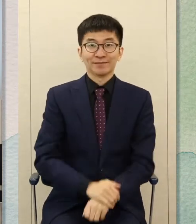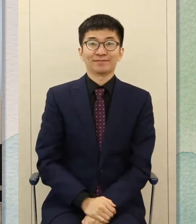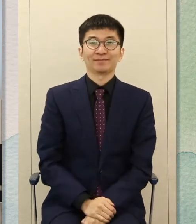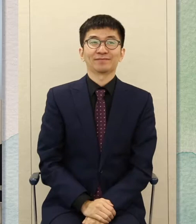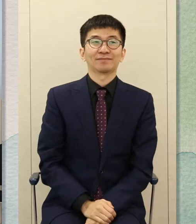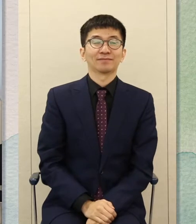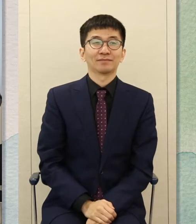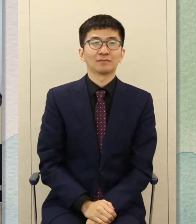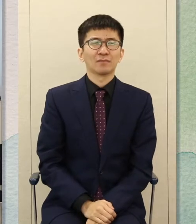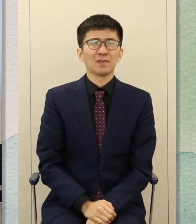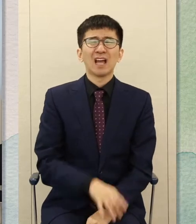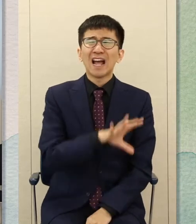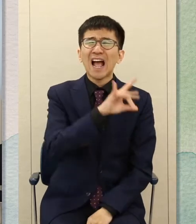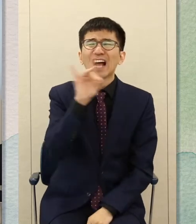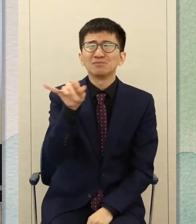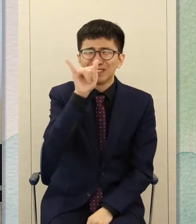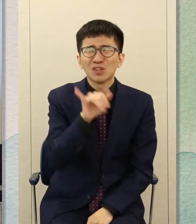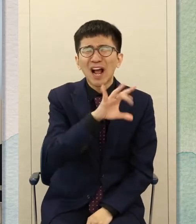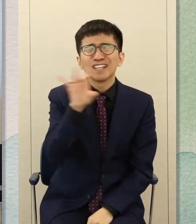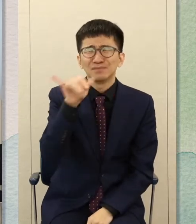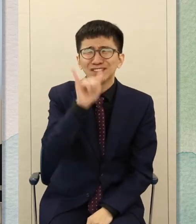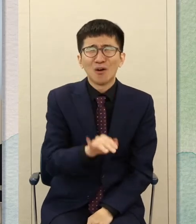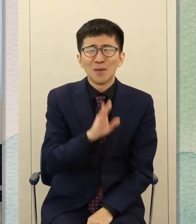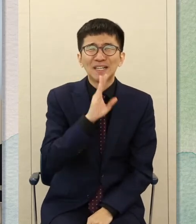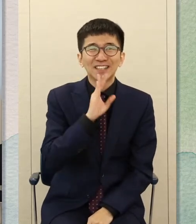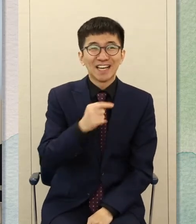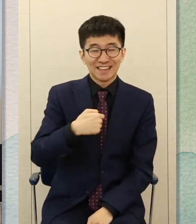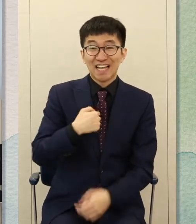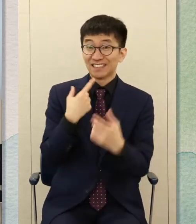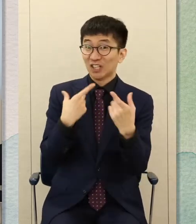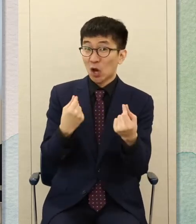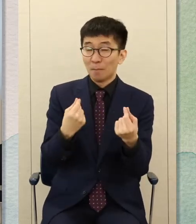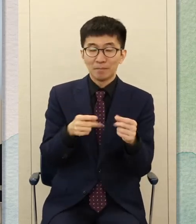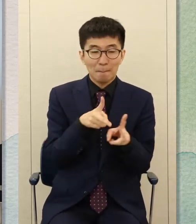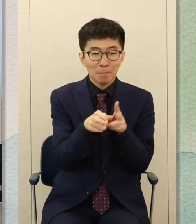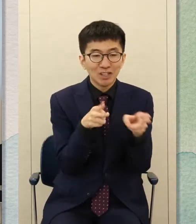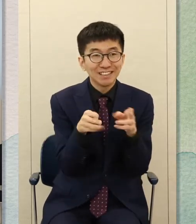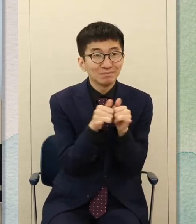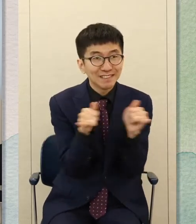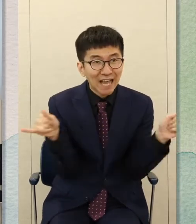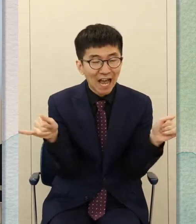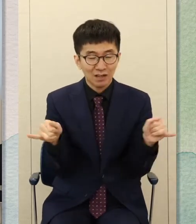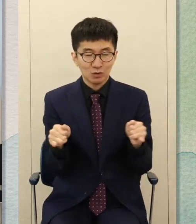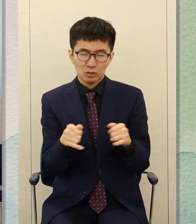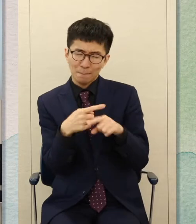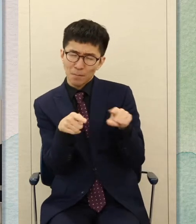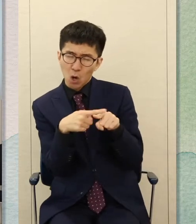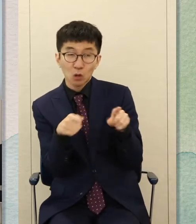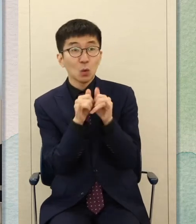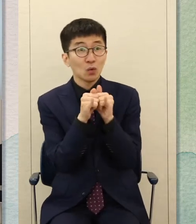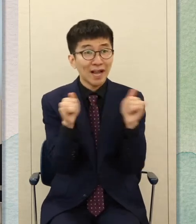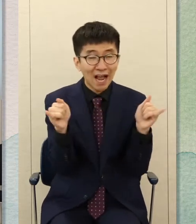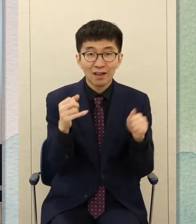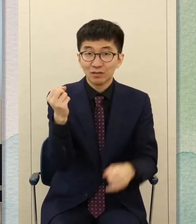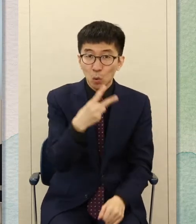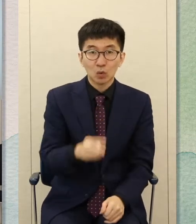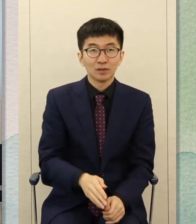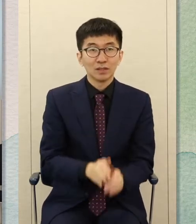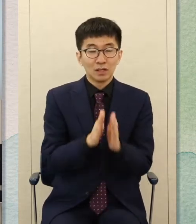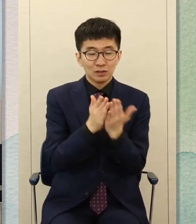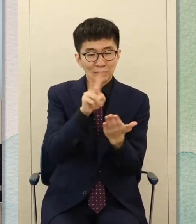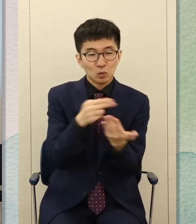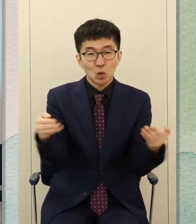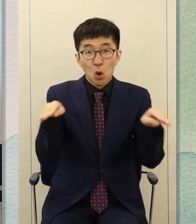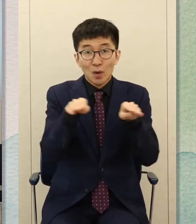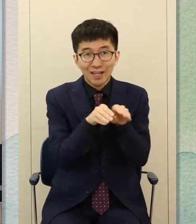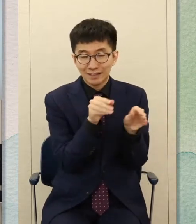근데 그런 사람들이 좀 있긴 있어요. 누구냐면, 예, 저 같은 이제 편집자, 평론가, 예, 그리고 여러분들과 같은